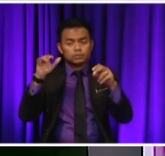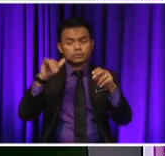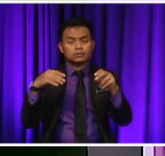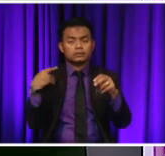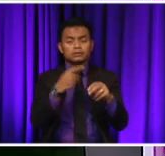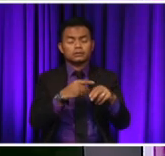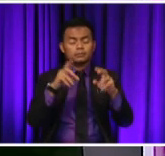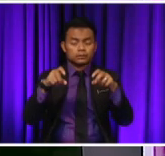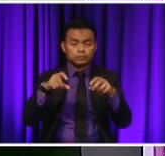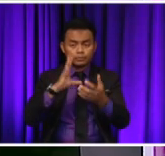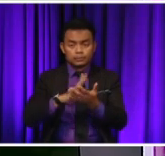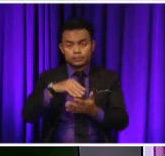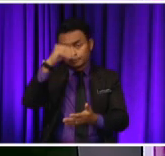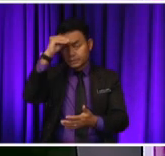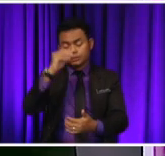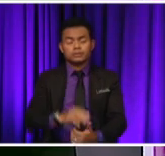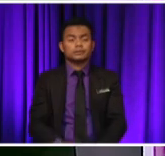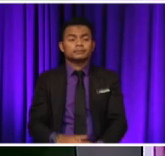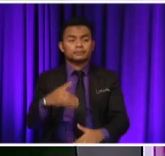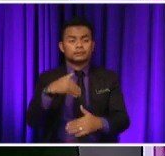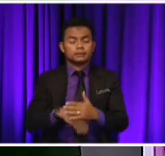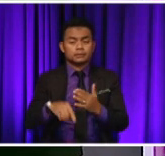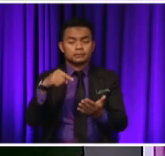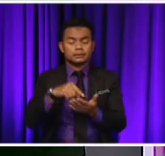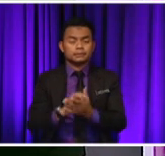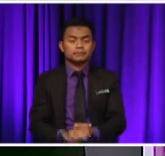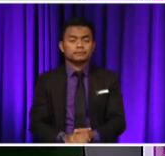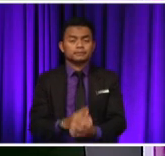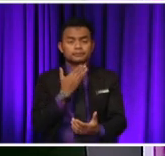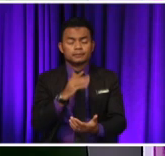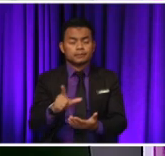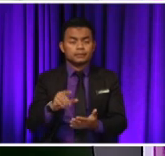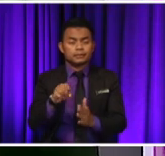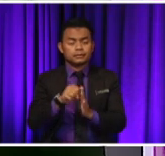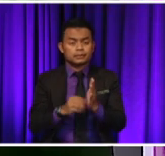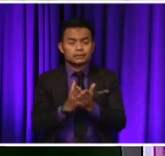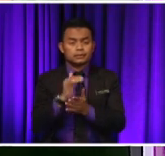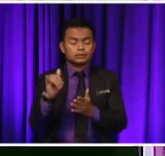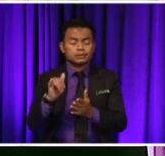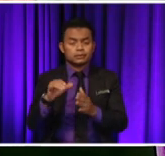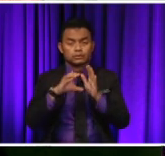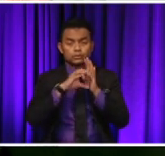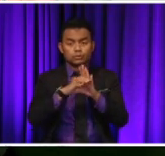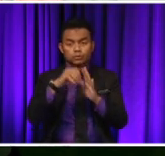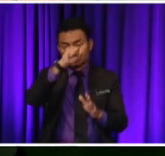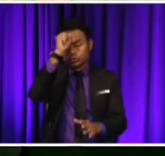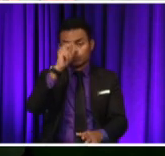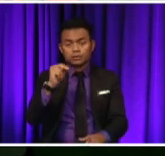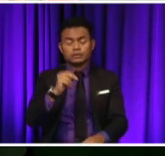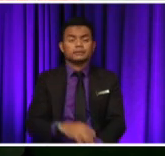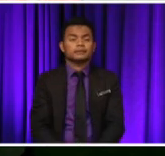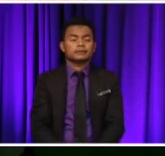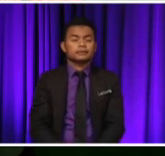jago masuk pendek sederhana Oke kita tengok plus seterusnya contoh soalan ataupun soal contoh